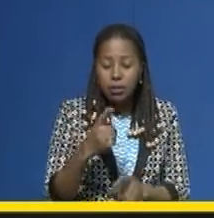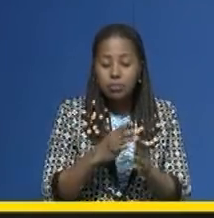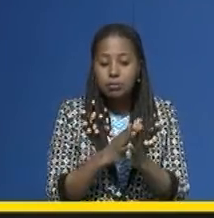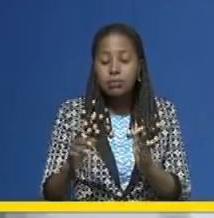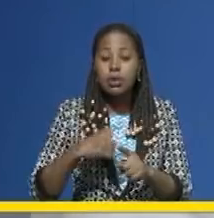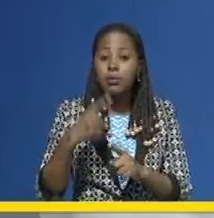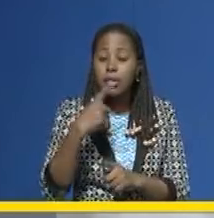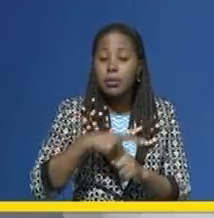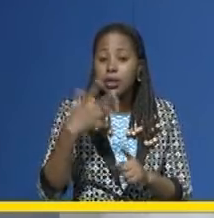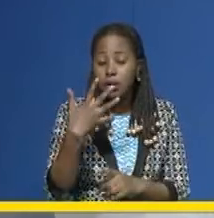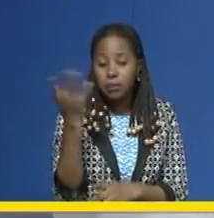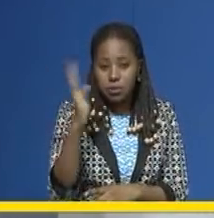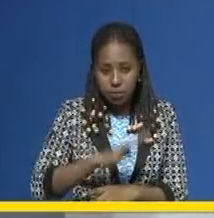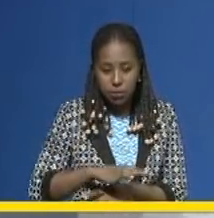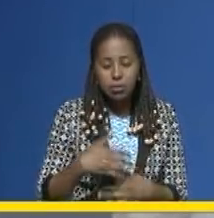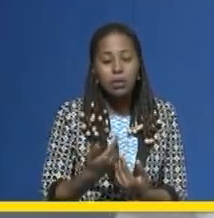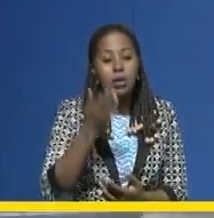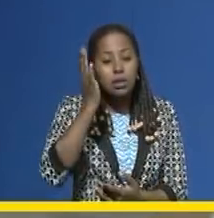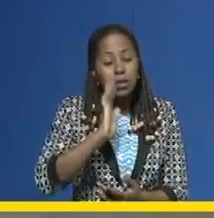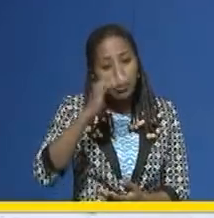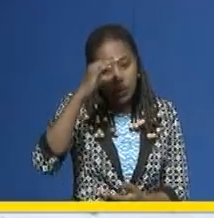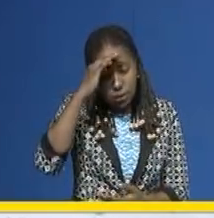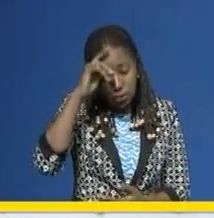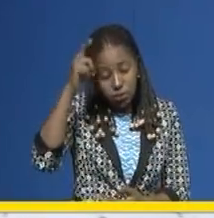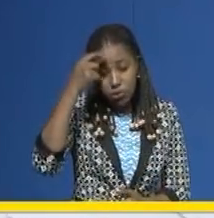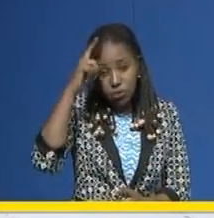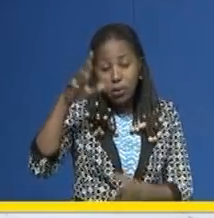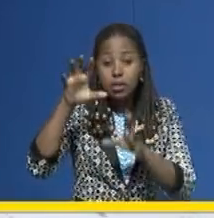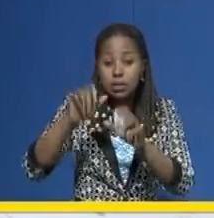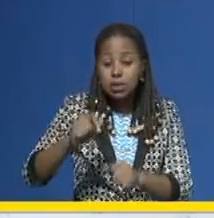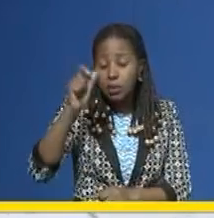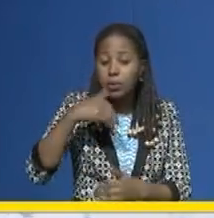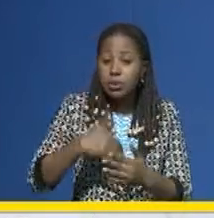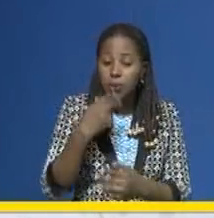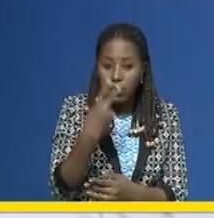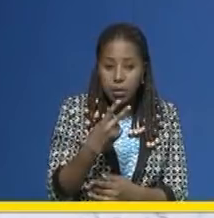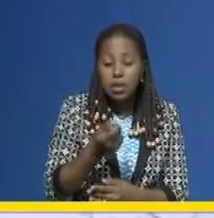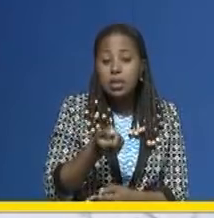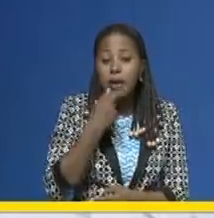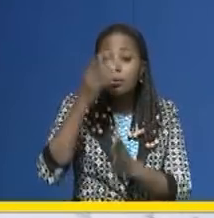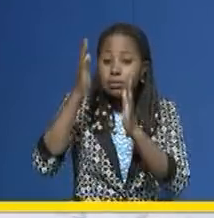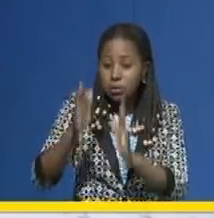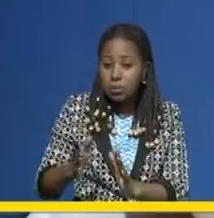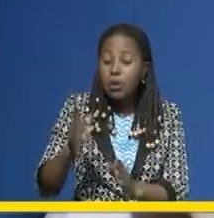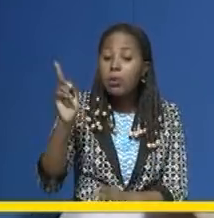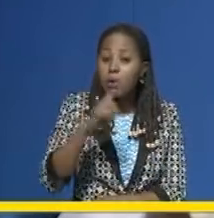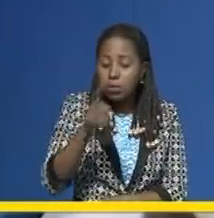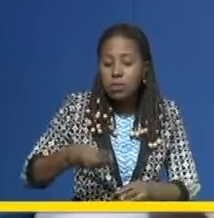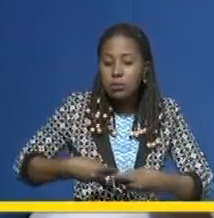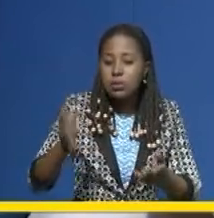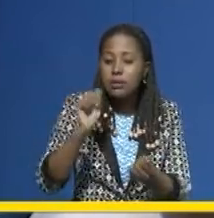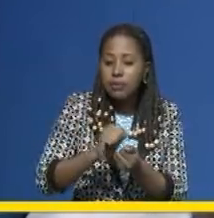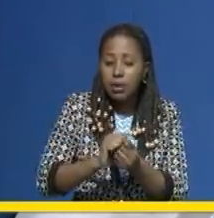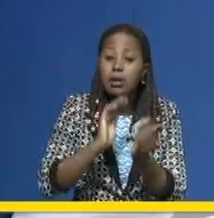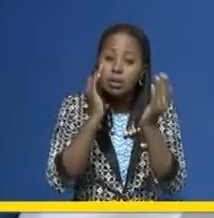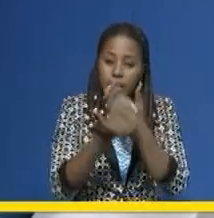5,000 na 1,500 kwa siku. Tayari jeshi la polisi mkoani Dodoma linawashikilia wafanyabiashara wawili wa dawa za binadamu kwa tuhuma za kuuza vifaa